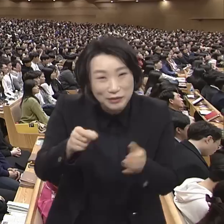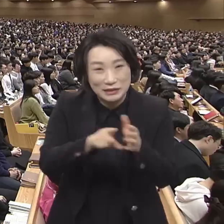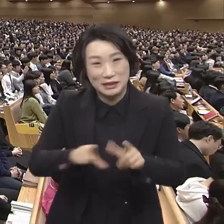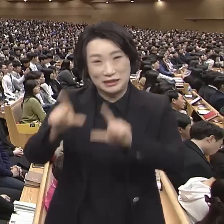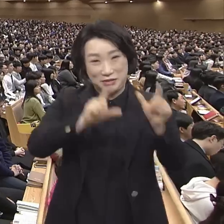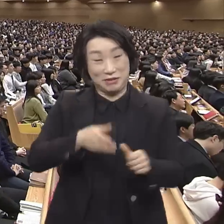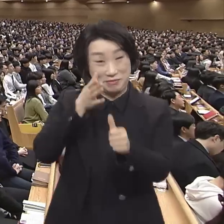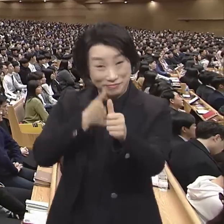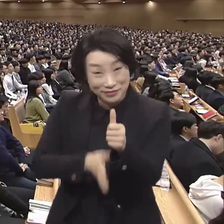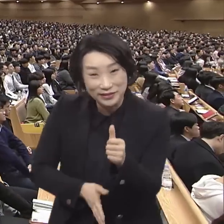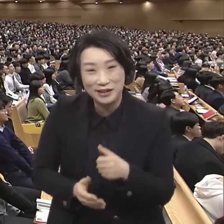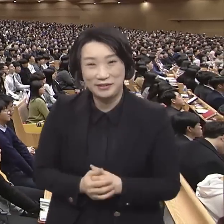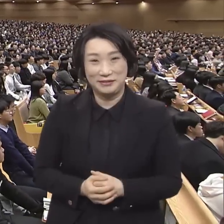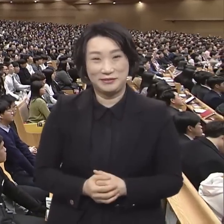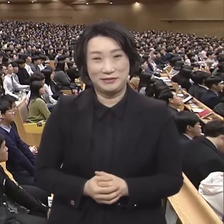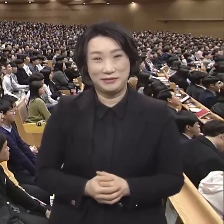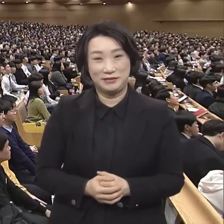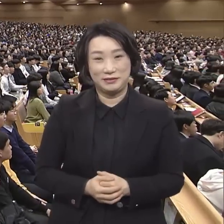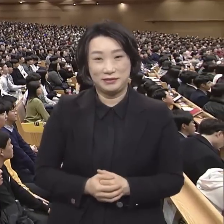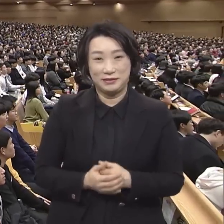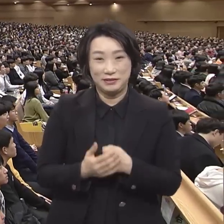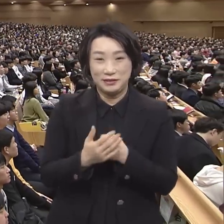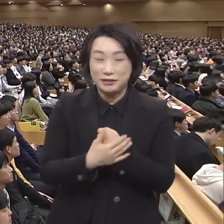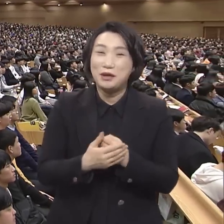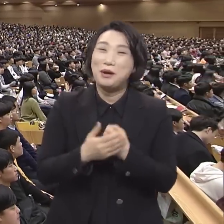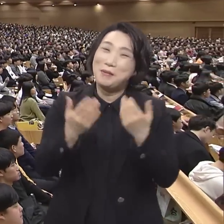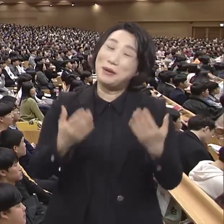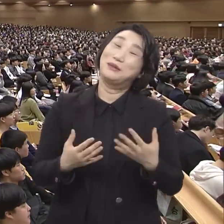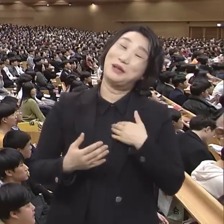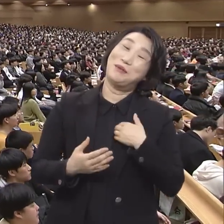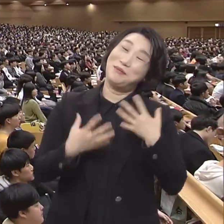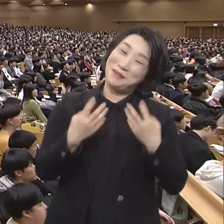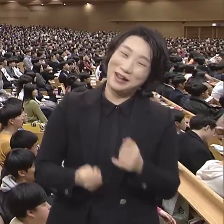말이요. 은혜 많이 받았어요.